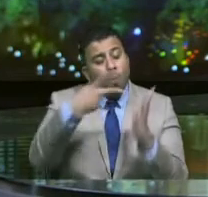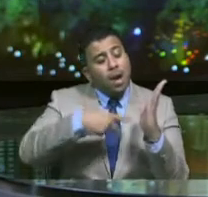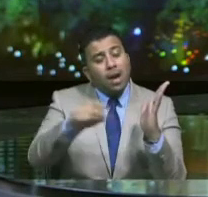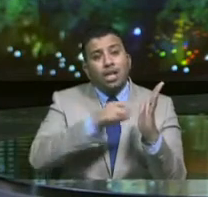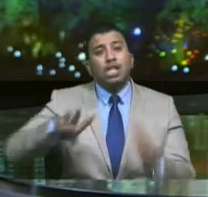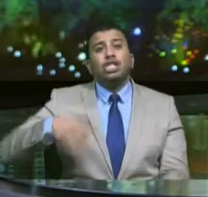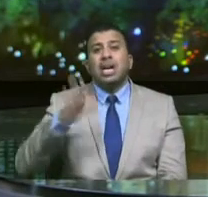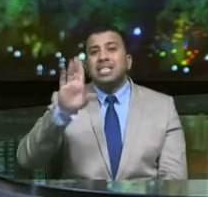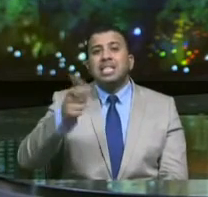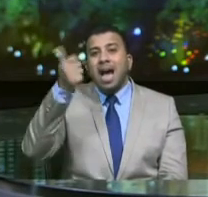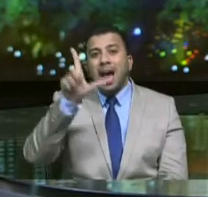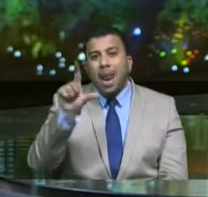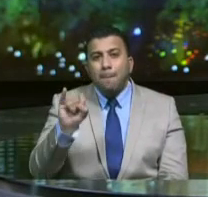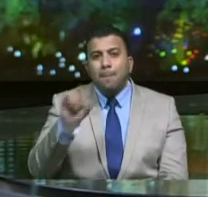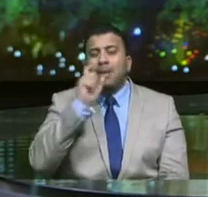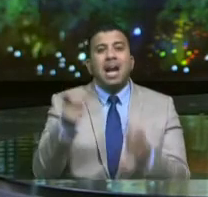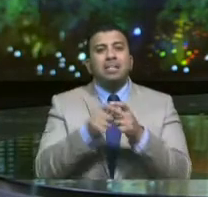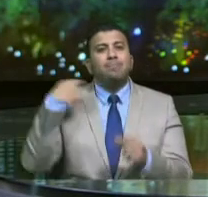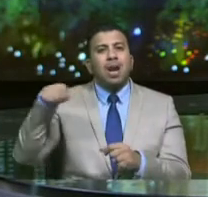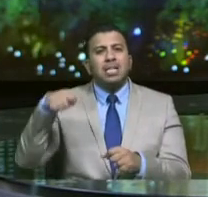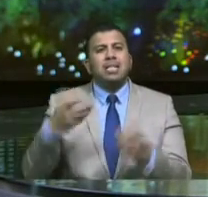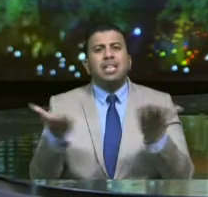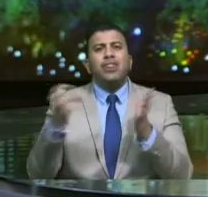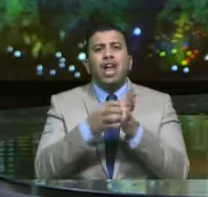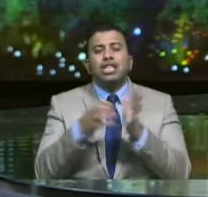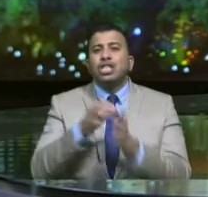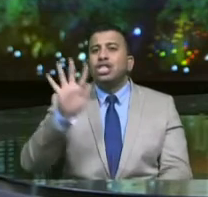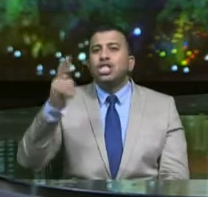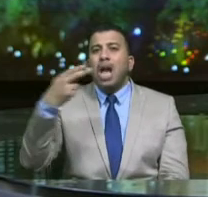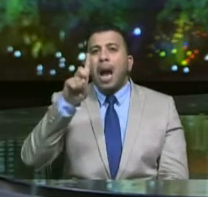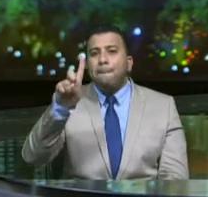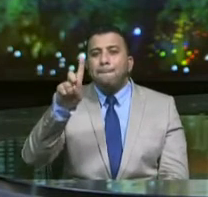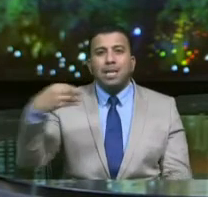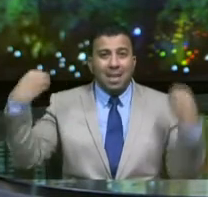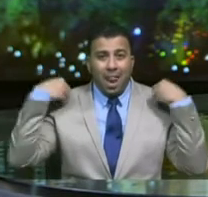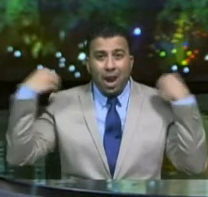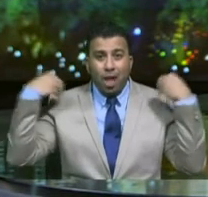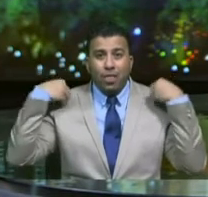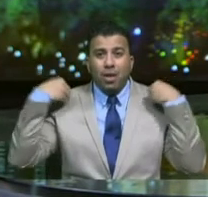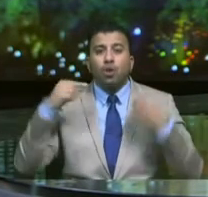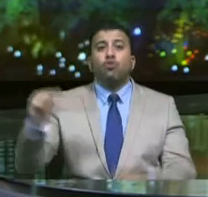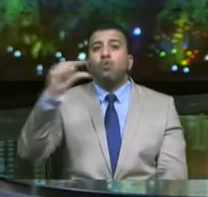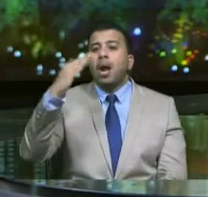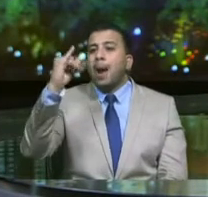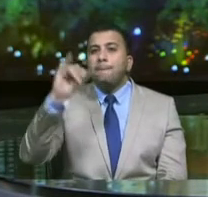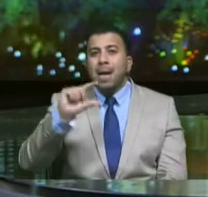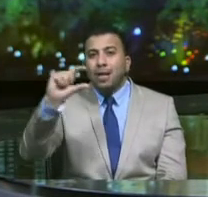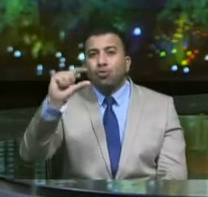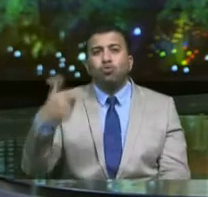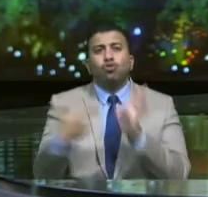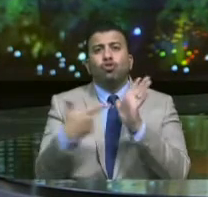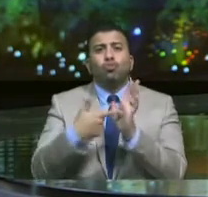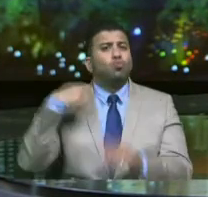وقع الشيخ سالم بن عبد الرحمن القاسمي رئيس مجلس إدارة نادي الشعب الثقافي الرياضي والأستاذ الدكتور حميد مجول